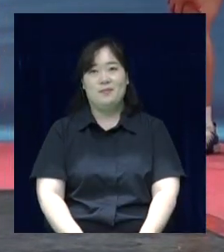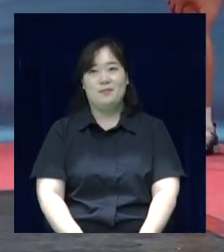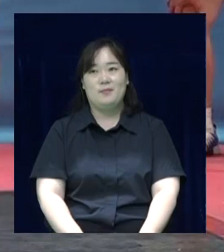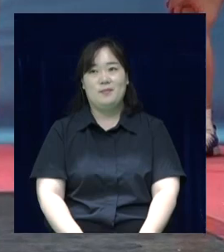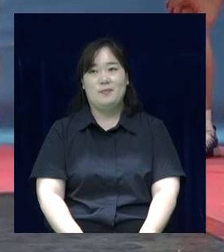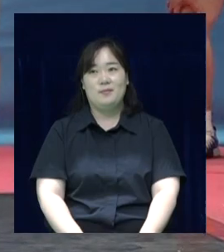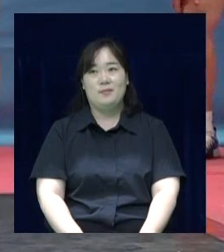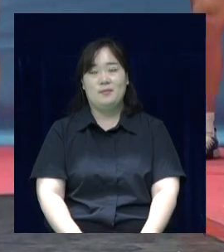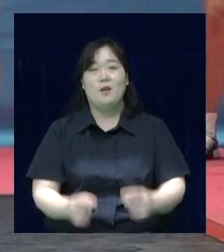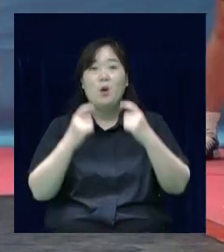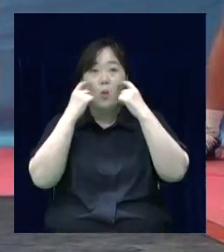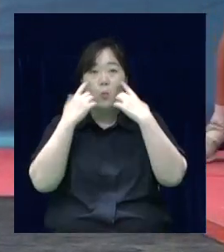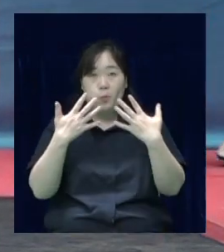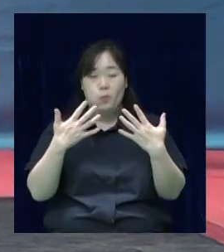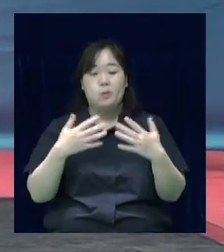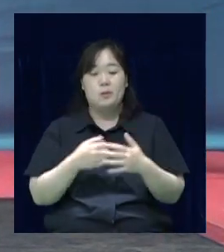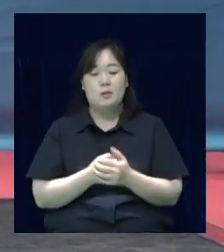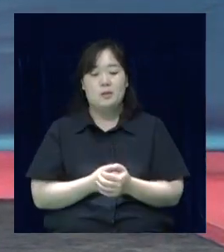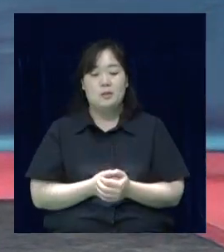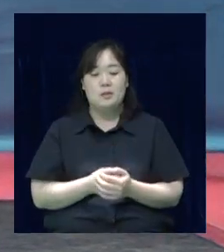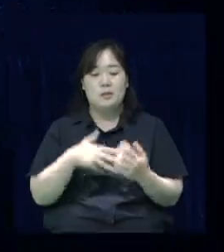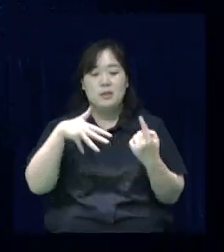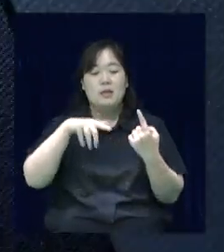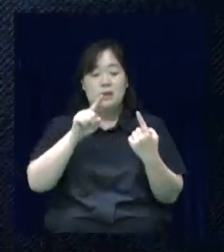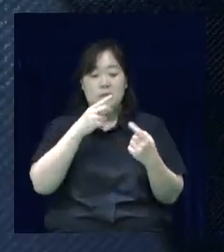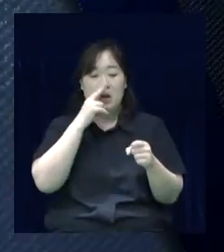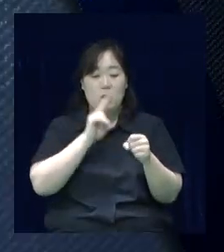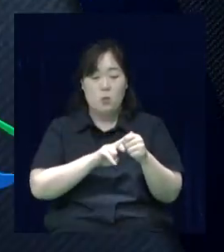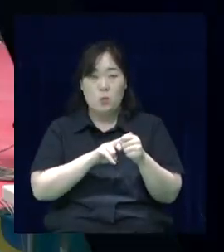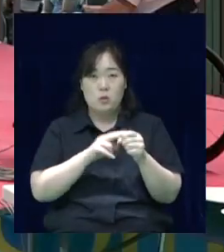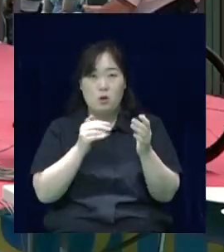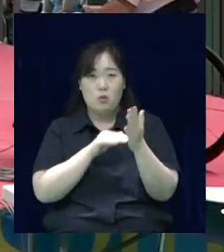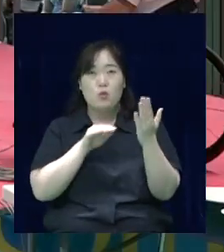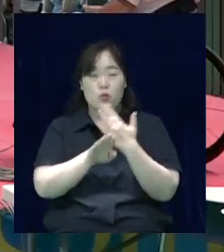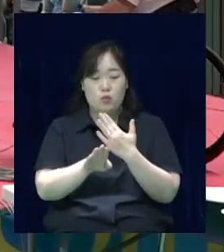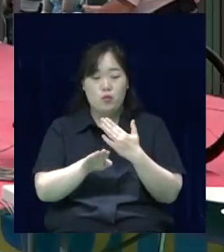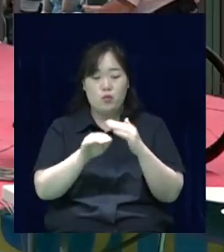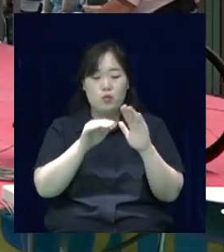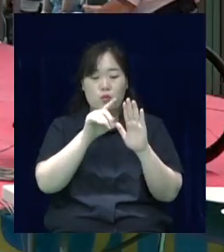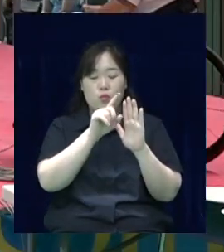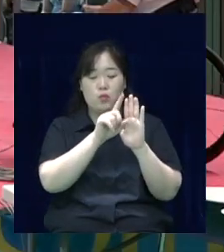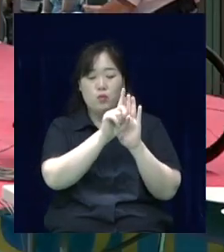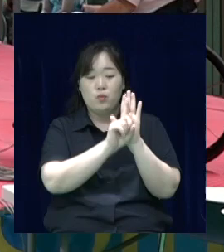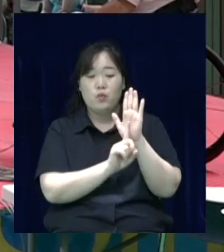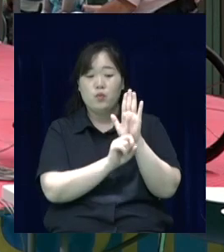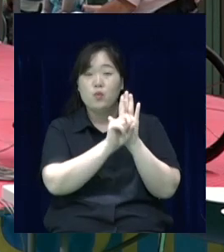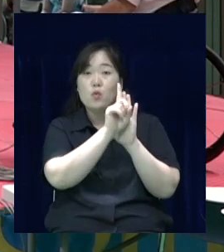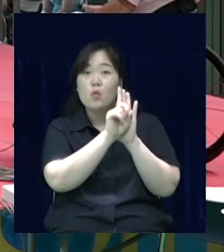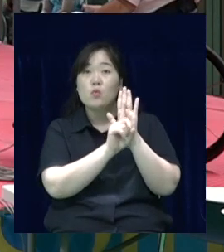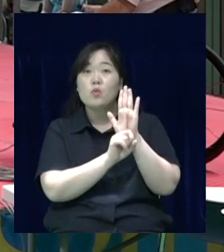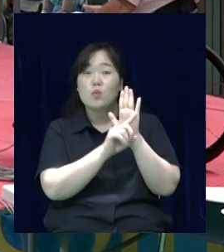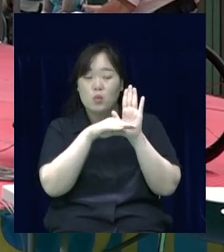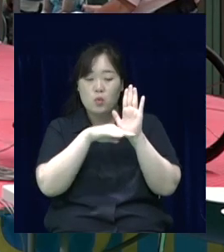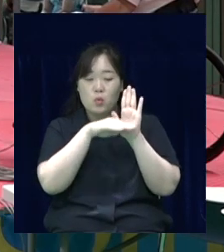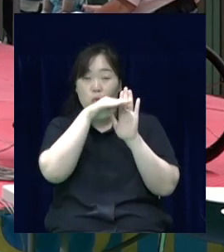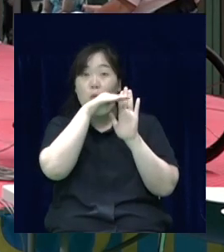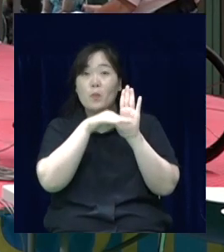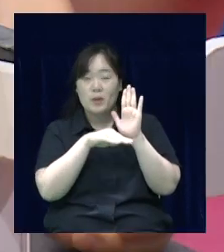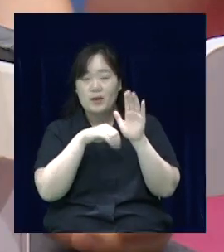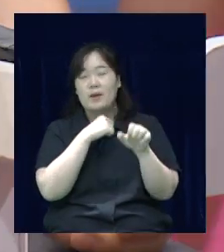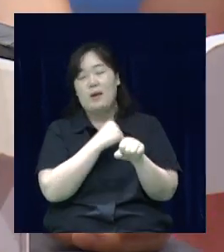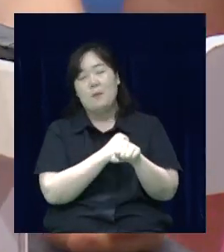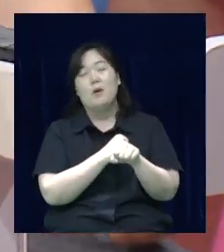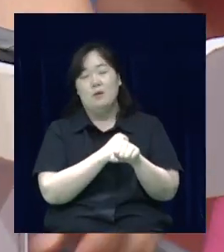그렇죠. 확실히 그 1차 시도 때 이후에 높이 조정이 많이 또 주요했던 부분인 것 같고요. 네, 맞습니다. 그 자신에게 맞는 어떤 각도가 있거든요. 그렇죠.